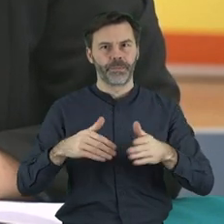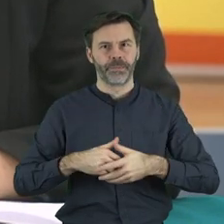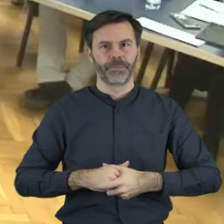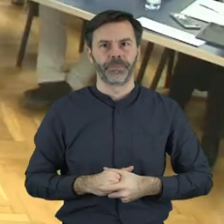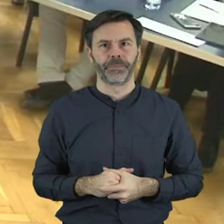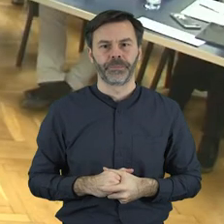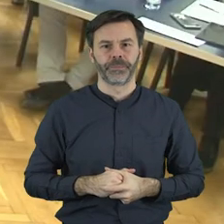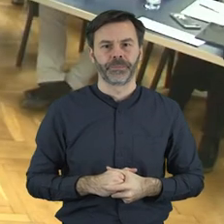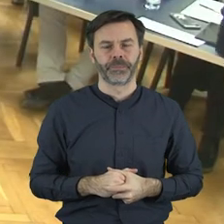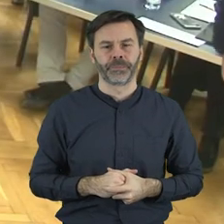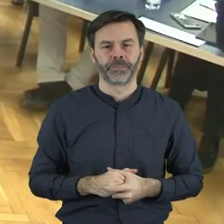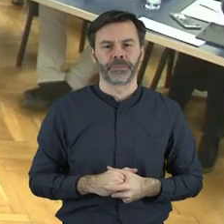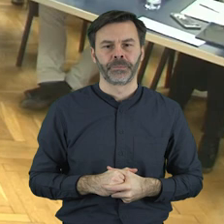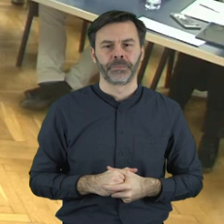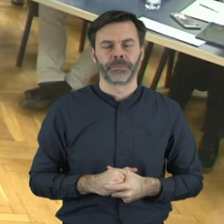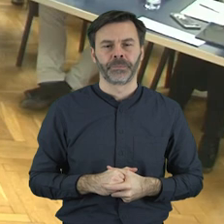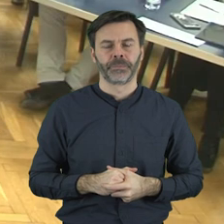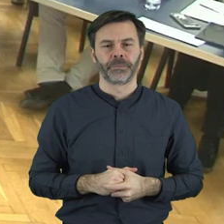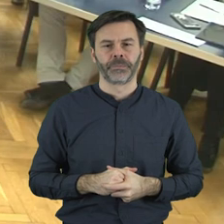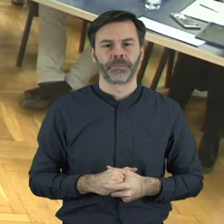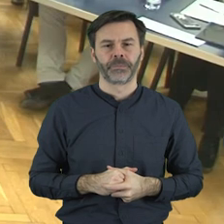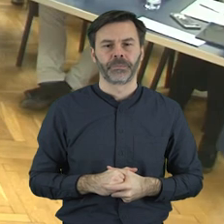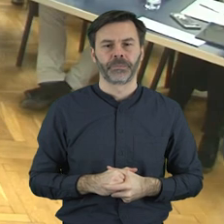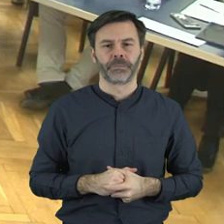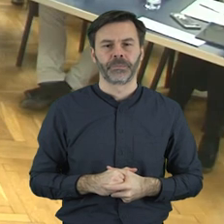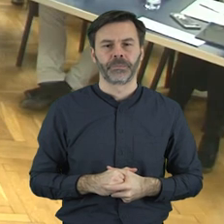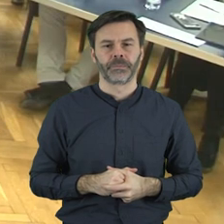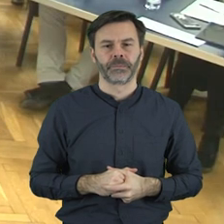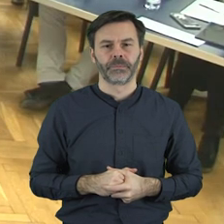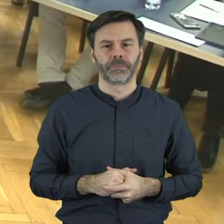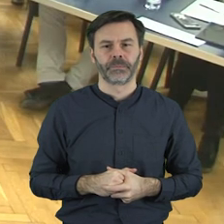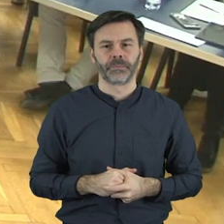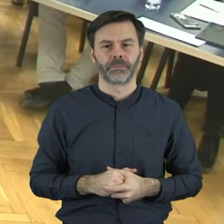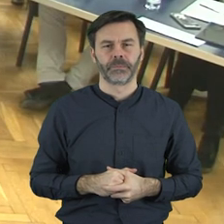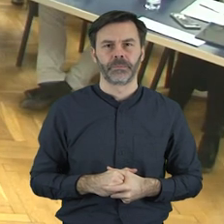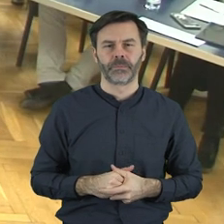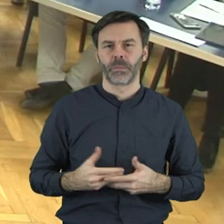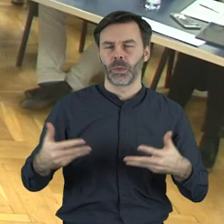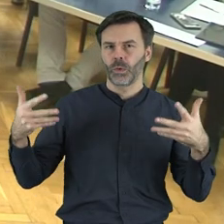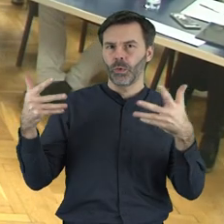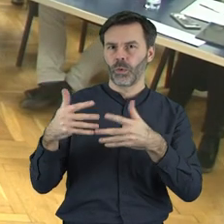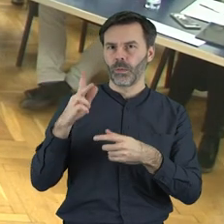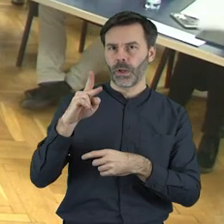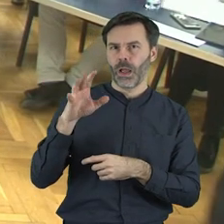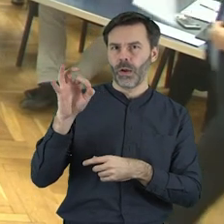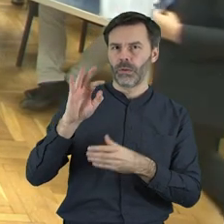Proszę bardzo, w imieniu Klubu Radnych Koalicji Obywatelskiej pan radny Witold Stępień. Proszę bardzo.